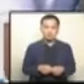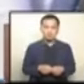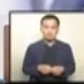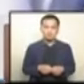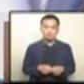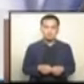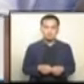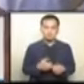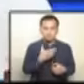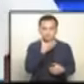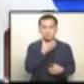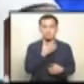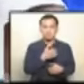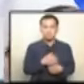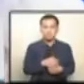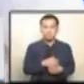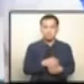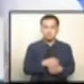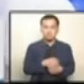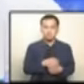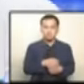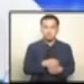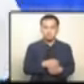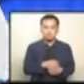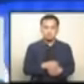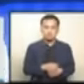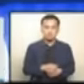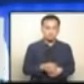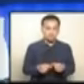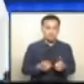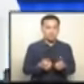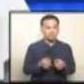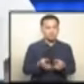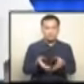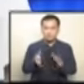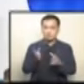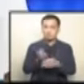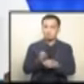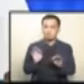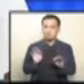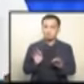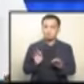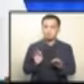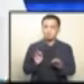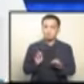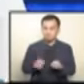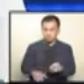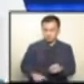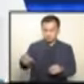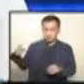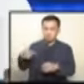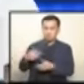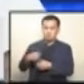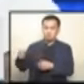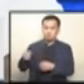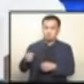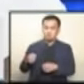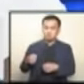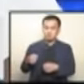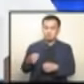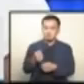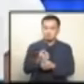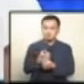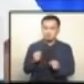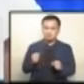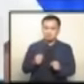di-restrain ka. Sakal po ako dito, nakaiga na po ako. Paano kanila pinakawalan? Nang nakuha nila, dinisirma po ako, sir, ang baril. Tapos?